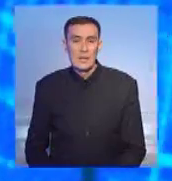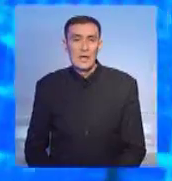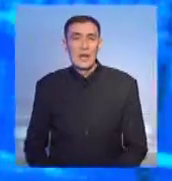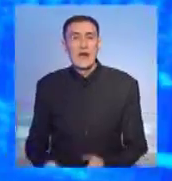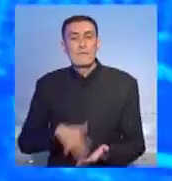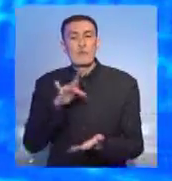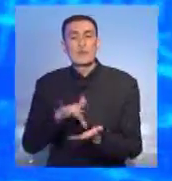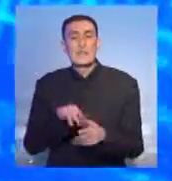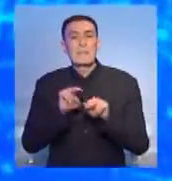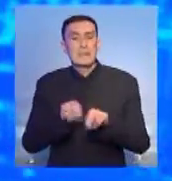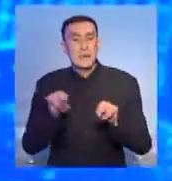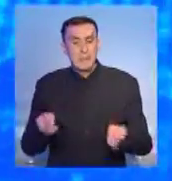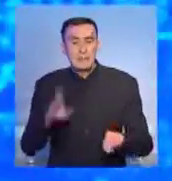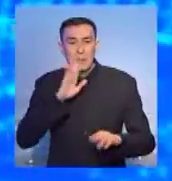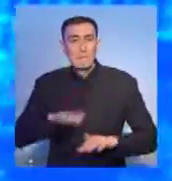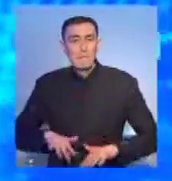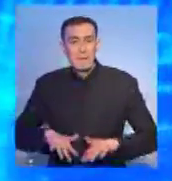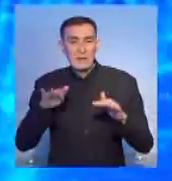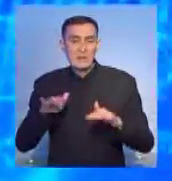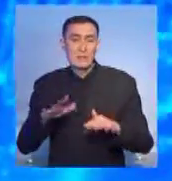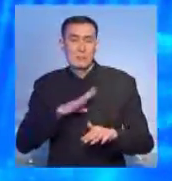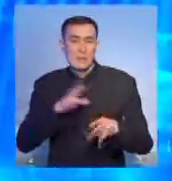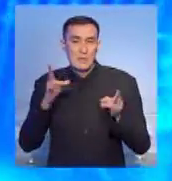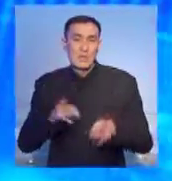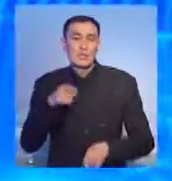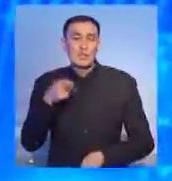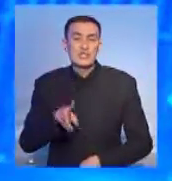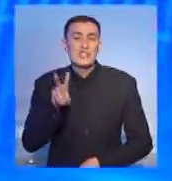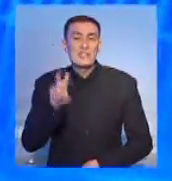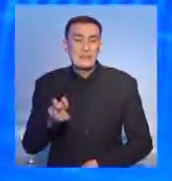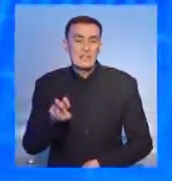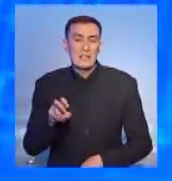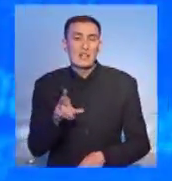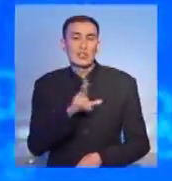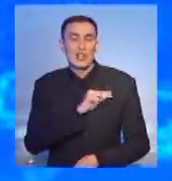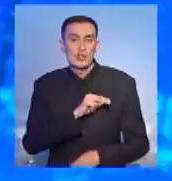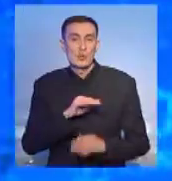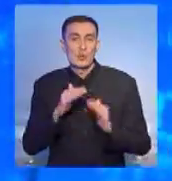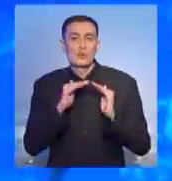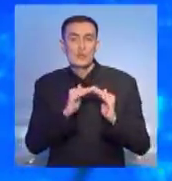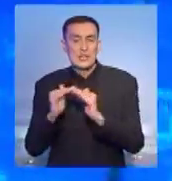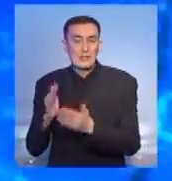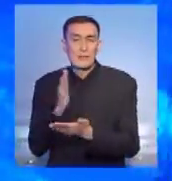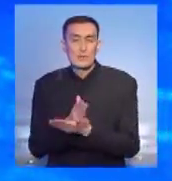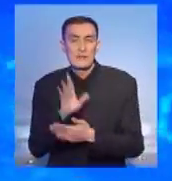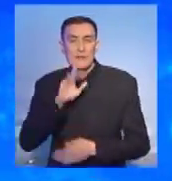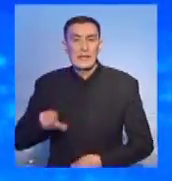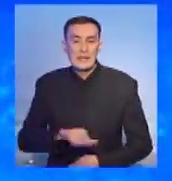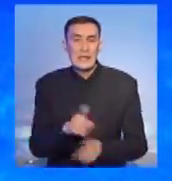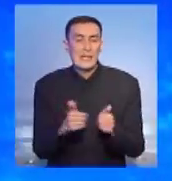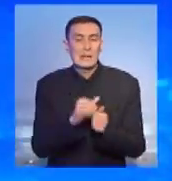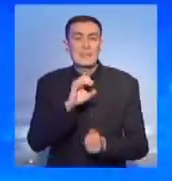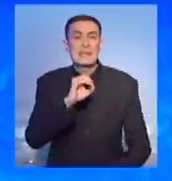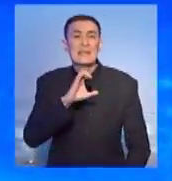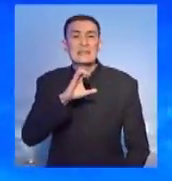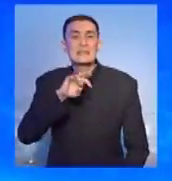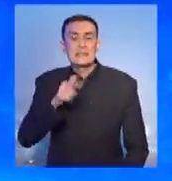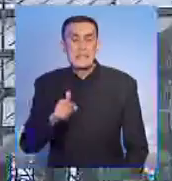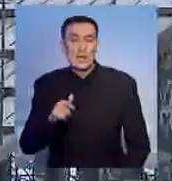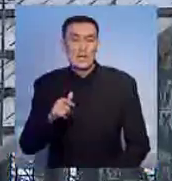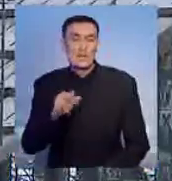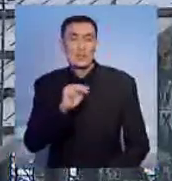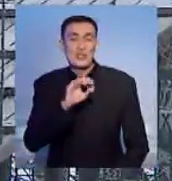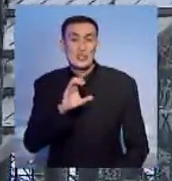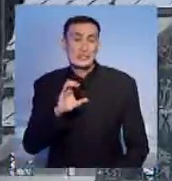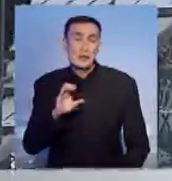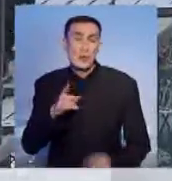А вот в Петропавловске паводком подтопило свыше 1200 дачных участков, расположенных в пойме реки Есиль. По информации сотрудников